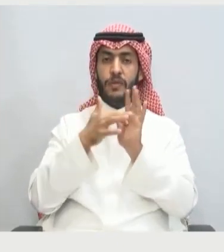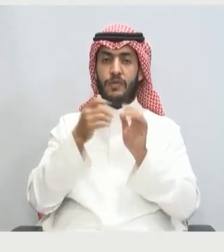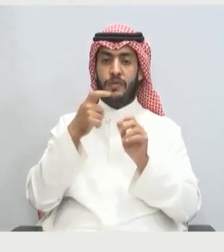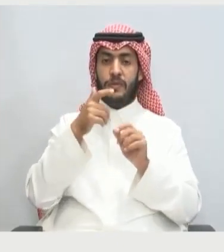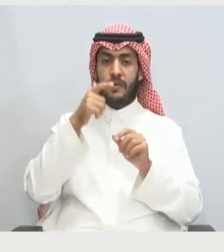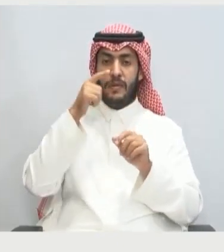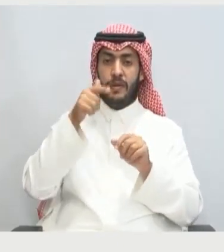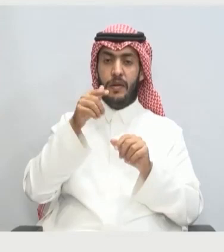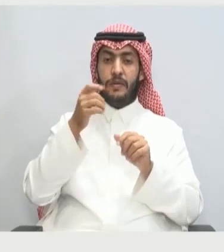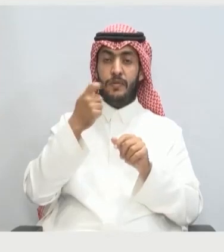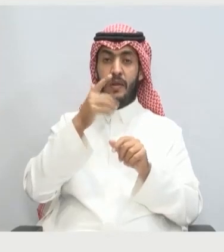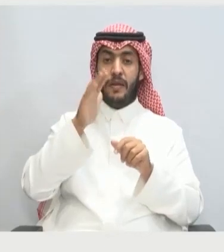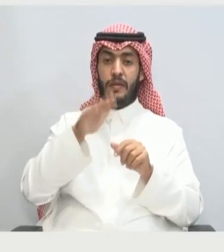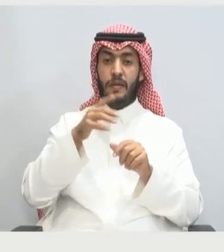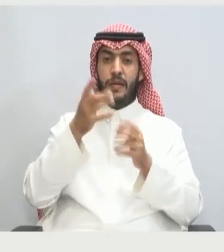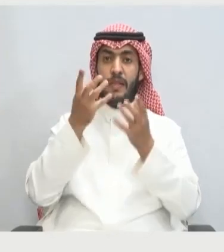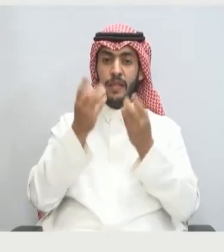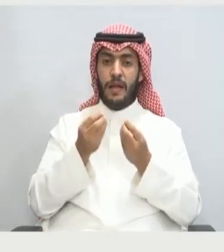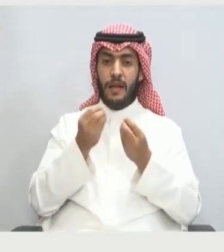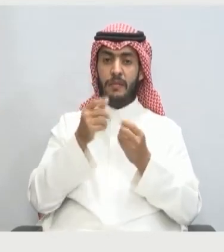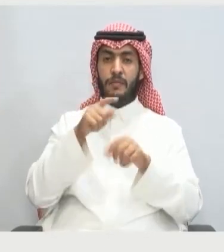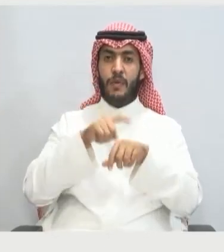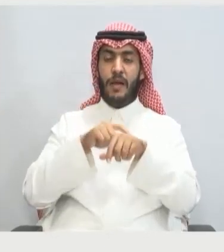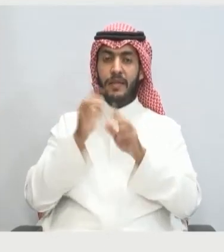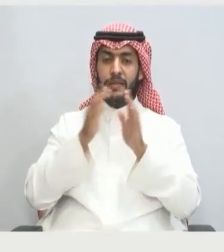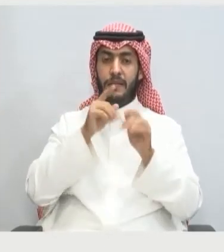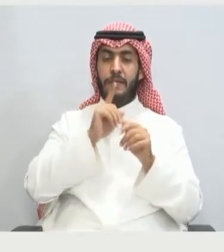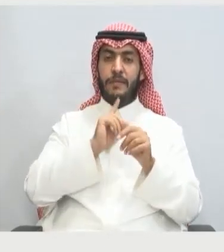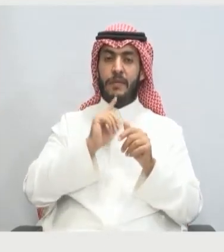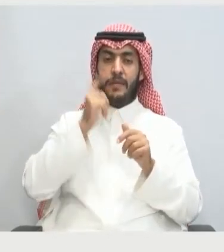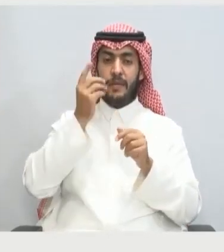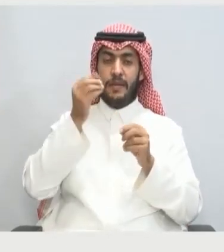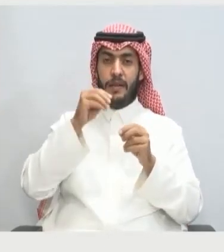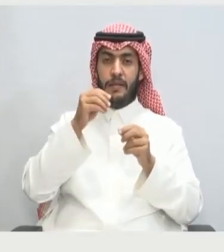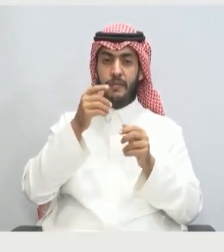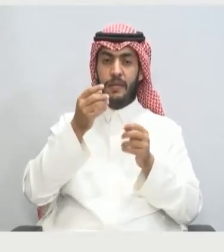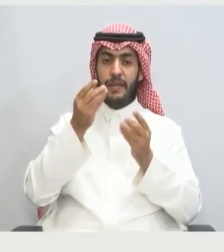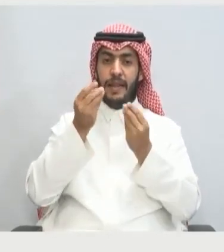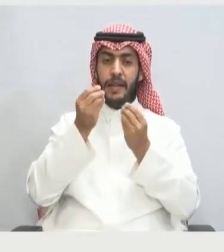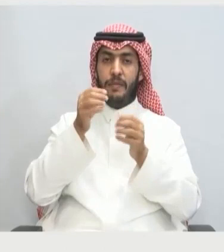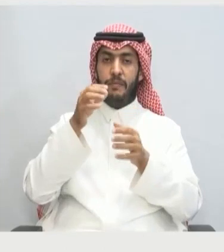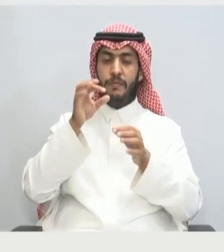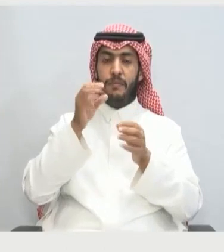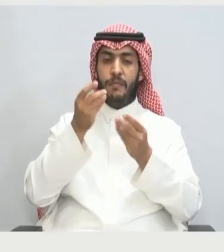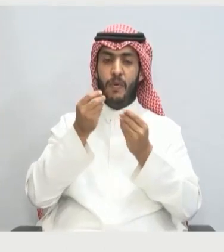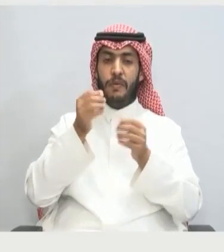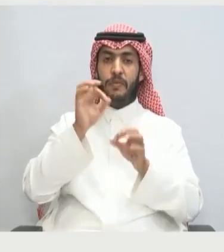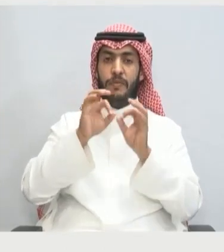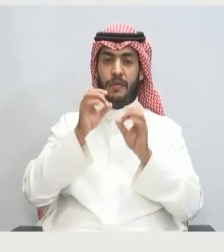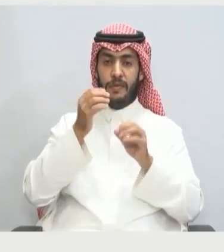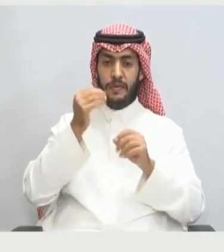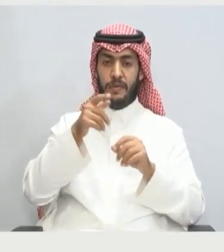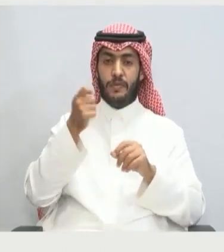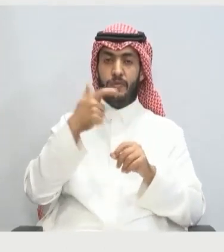بما انه لديه سرعه اذا تقل السرعه مع الزمن متى كلما قلت تراكيز المواد المتفاعله بالتالي